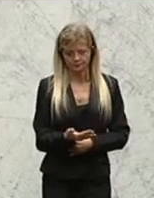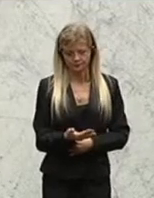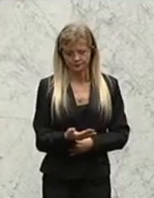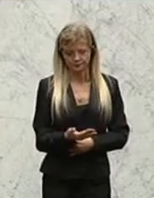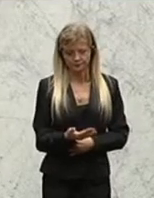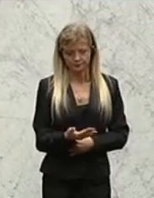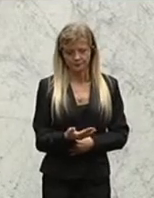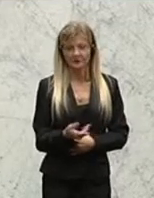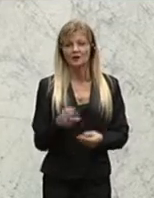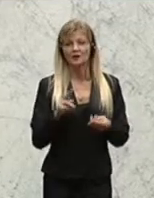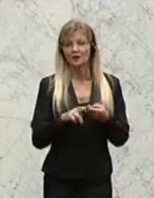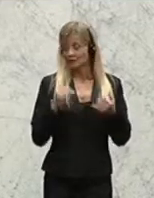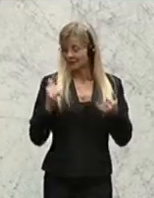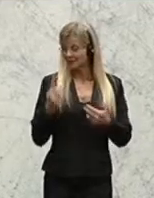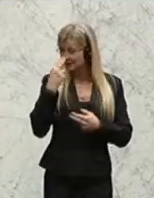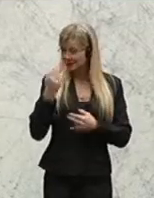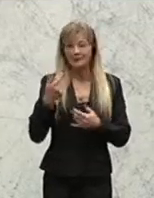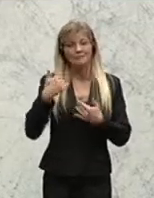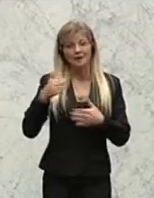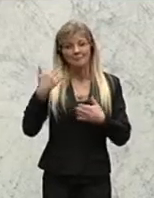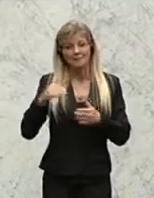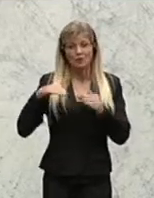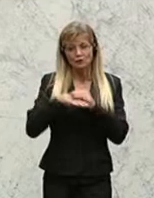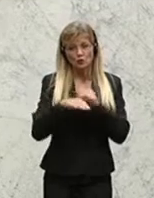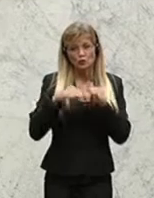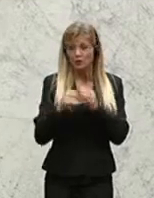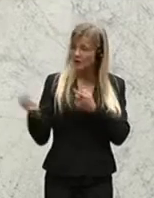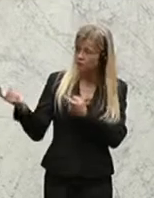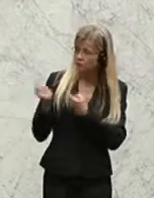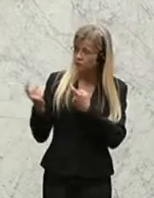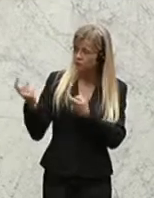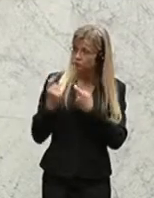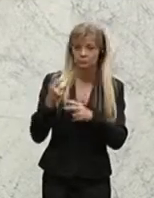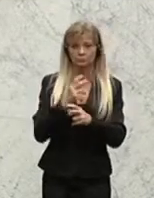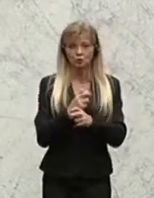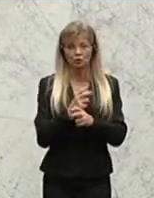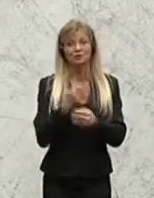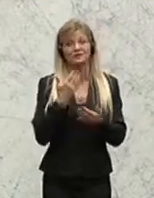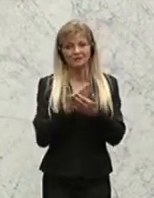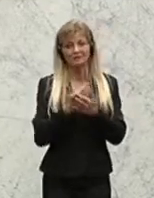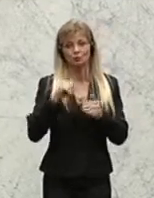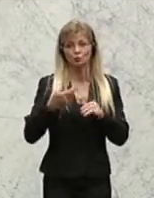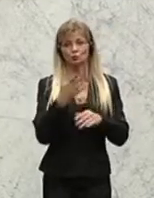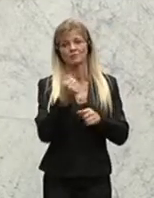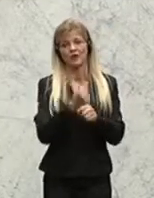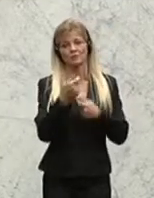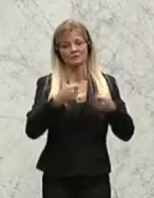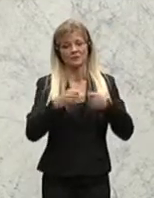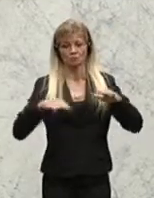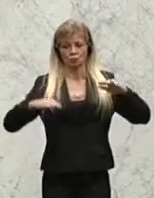anhaltenden Zuzugs von Flüchtlingen nach Österreich ist es selbstverständlich notwendig, die Balance auf dem Arbeitsmarkt zu wahren.